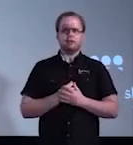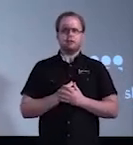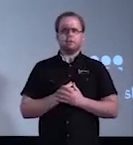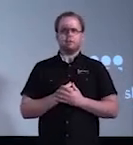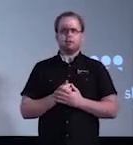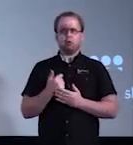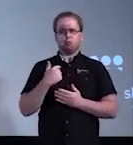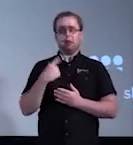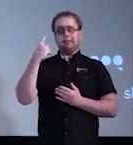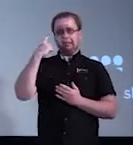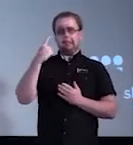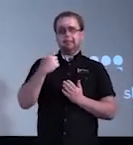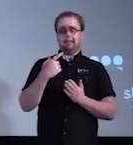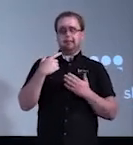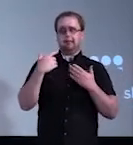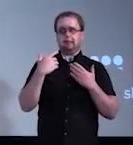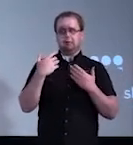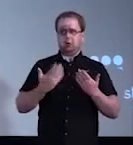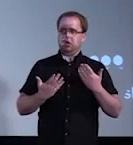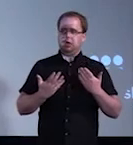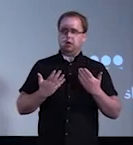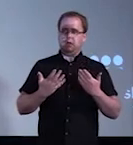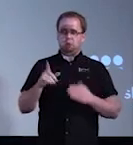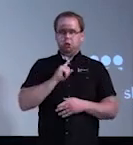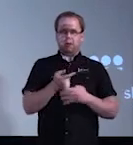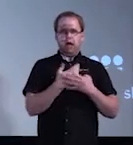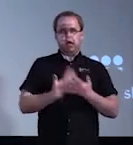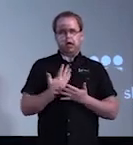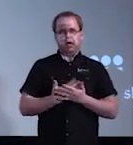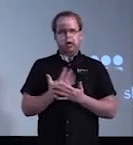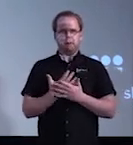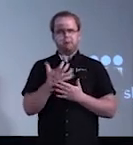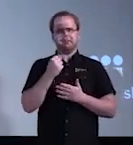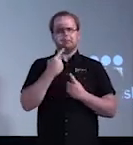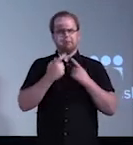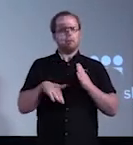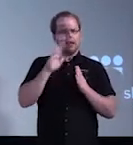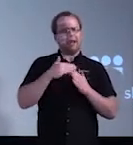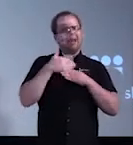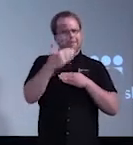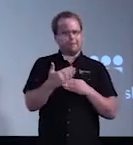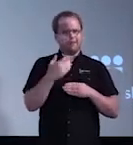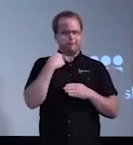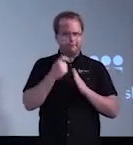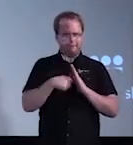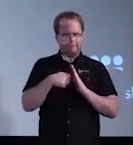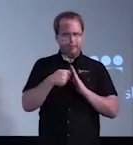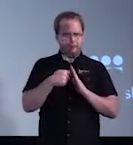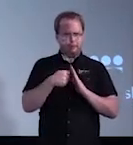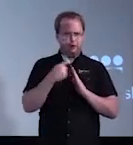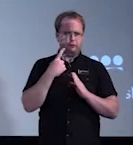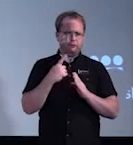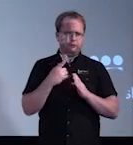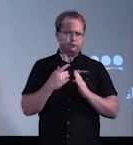jag tänkte att vi, ja, det finns så mycket man skulle kunna säga här, för vi ska ju tala om filmen efter filmavtalet. Och det finns otroligt